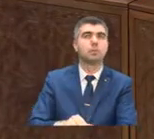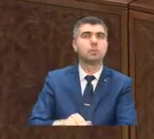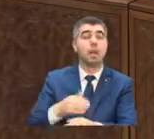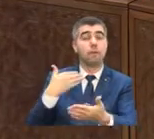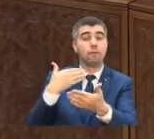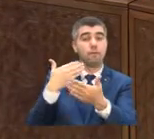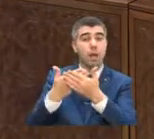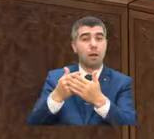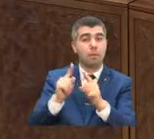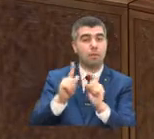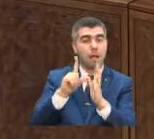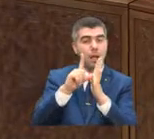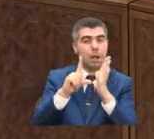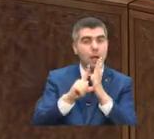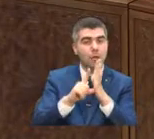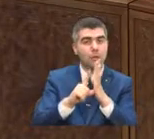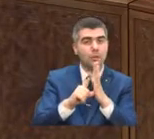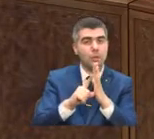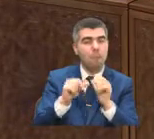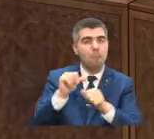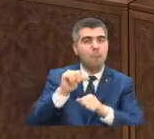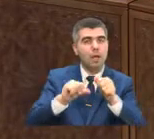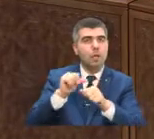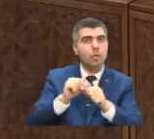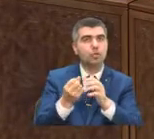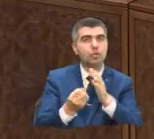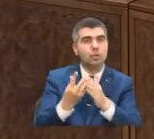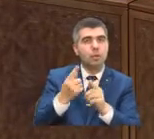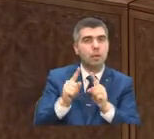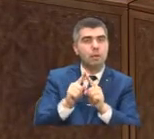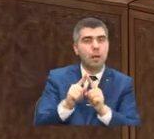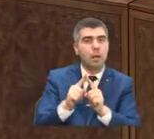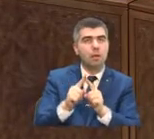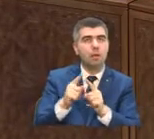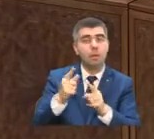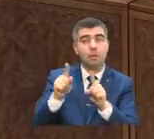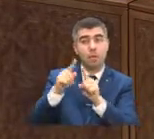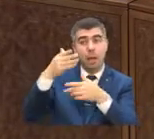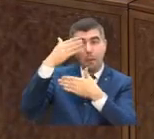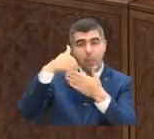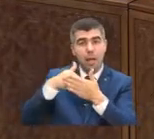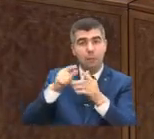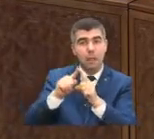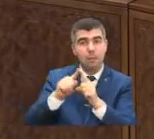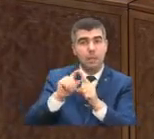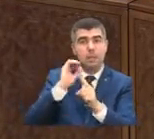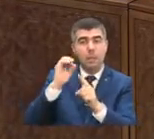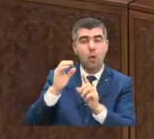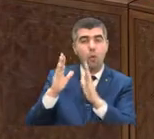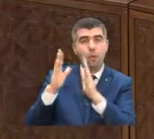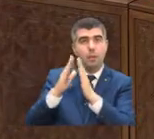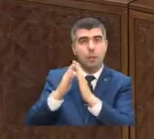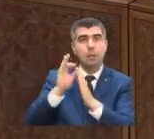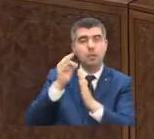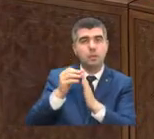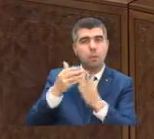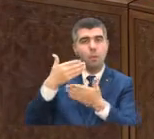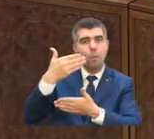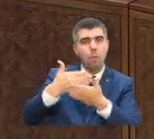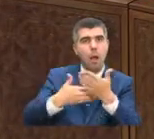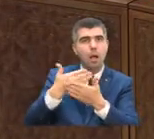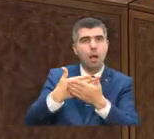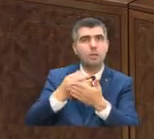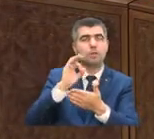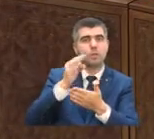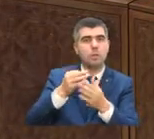تغيير دفتر التحملات المكتب الوطني، يكفي ان ياتي المواطن بشهاده السكنه التي تعترف بها السلطه، ستعطى له رخصه للربط